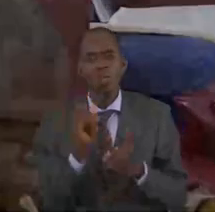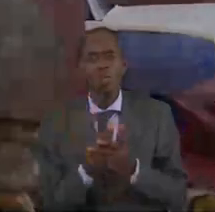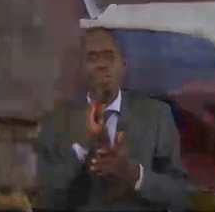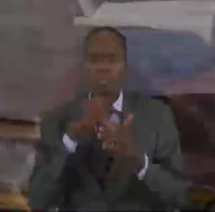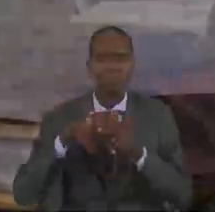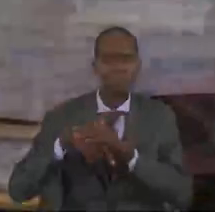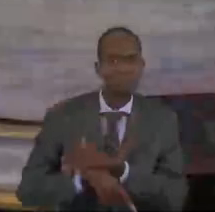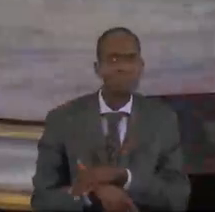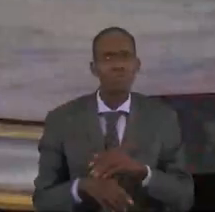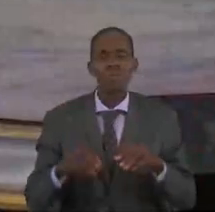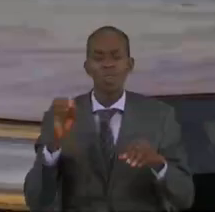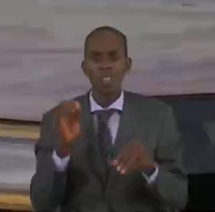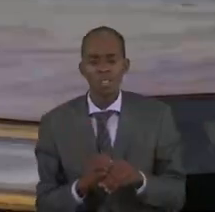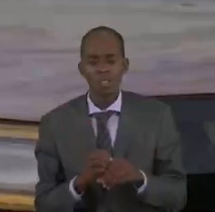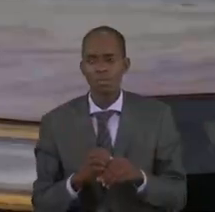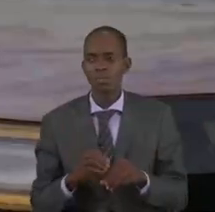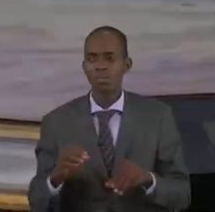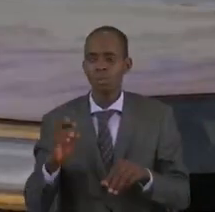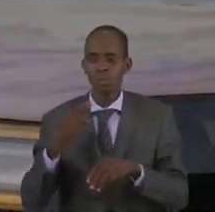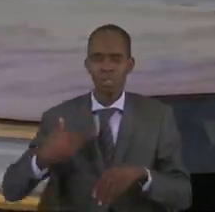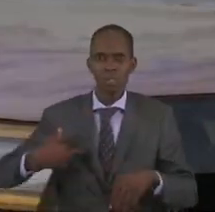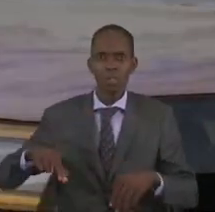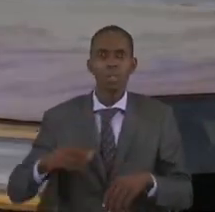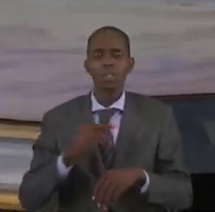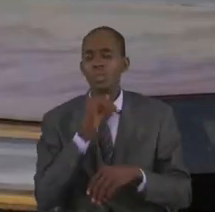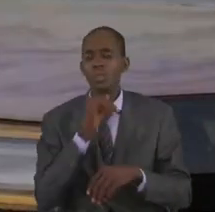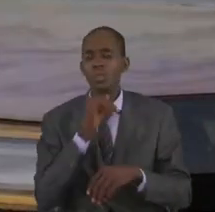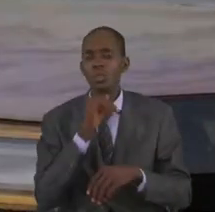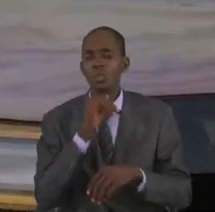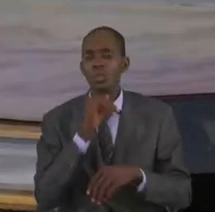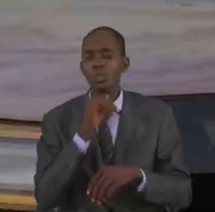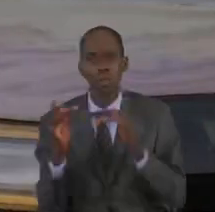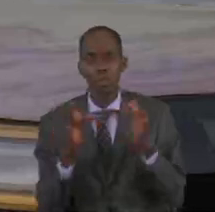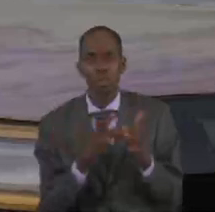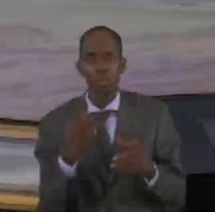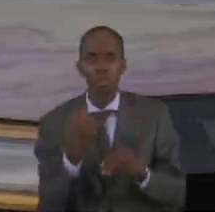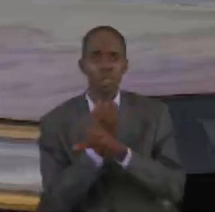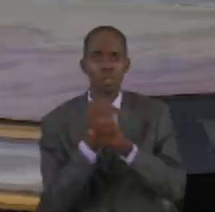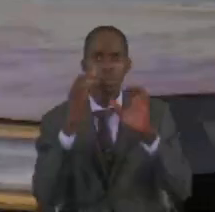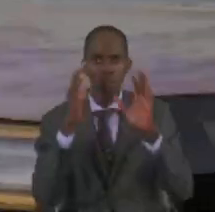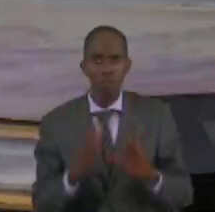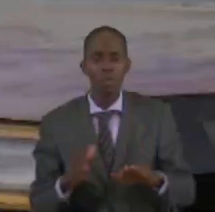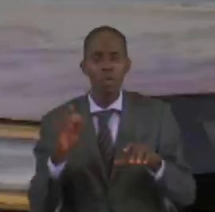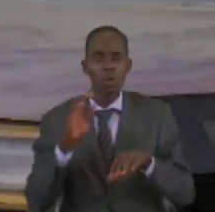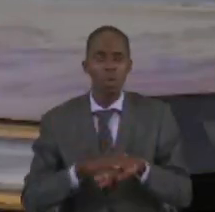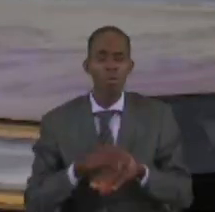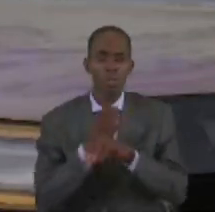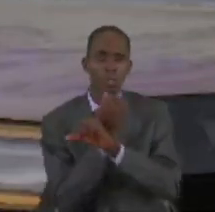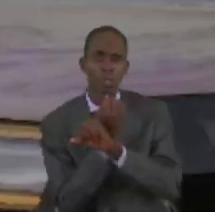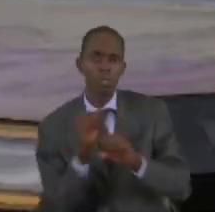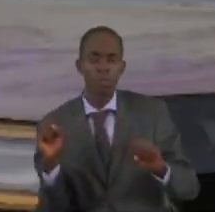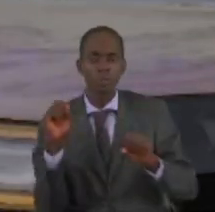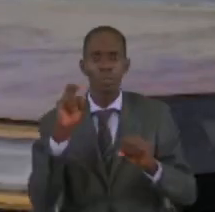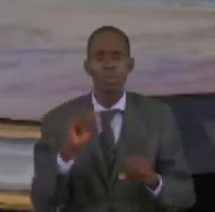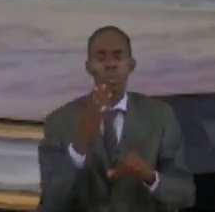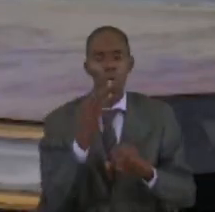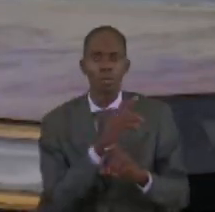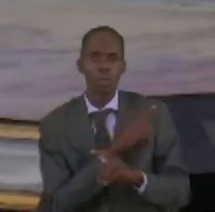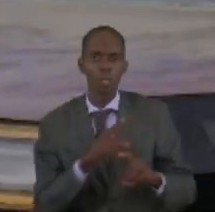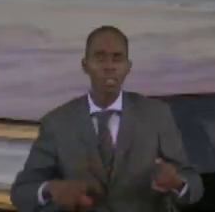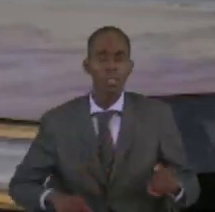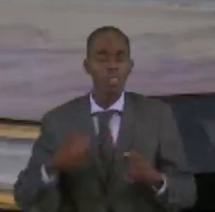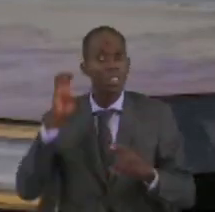toute femme qui s'approfondit dans la religion, mais qui ne connaît pas Jésus, le Sauveur, pour le salut